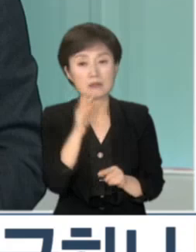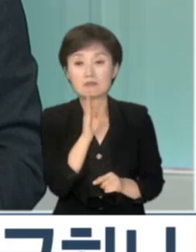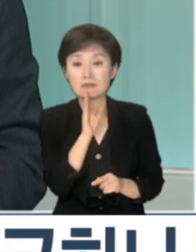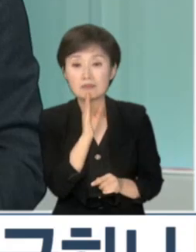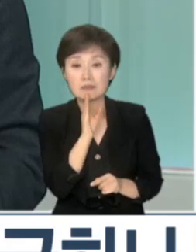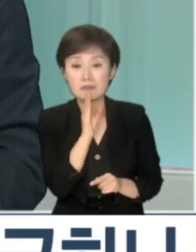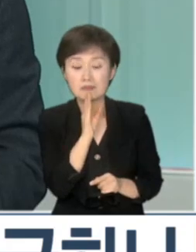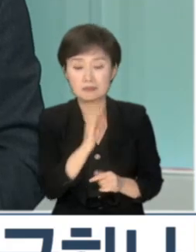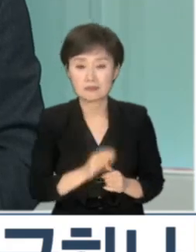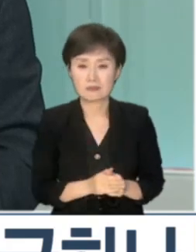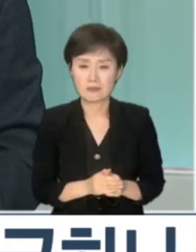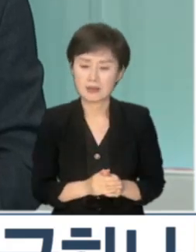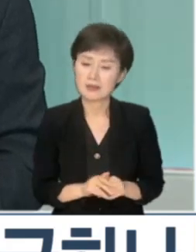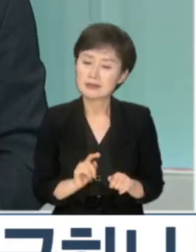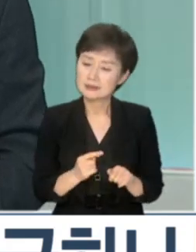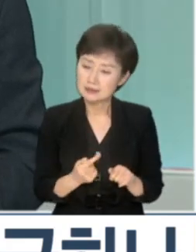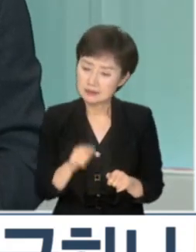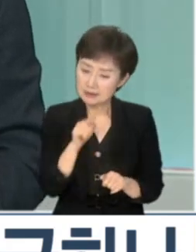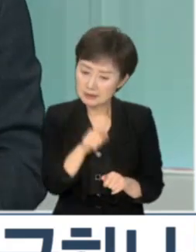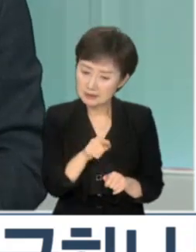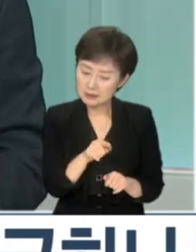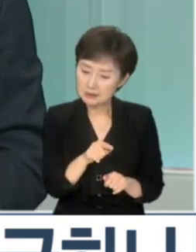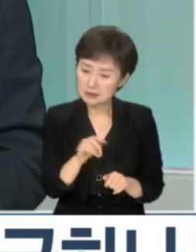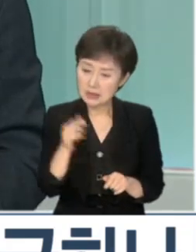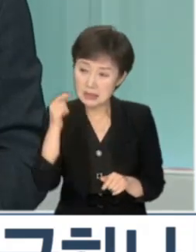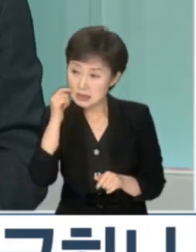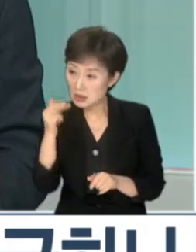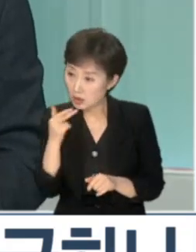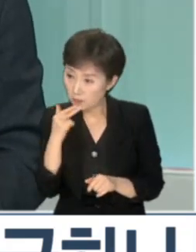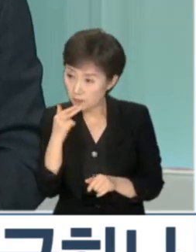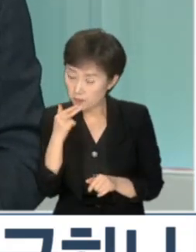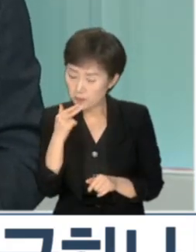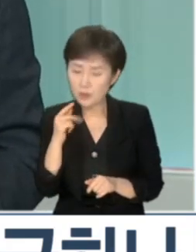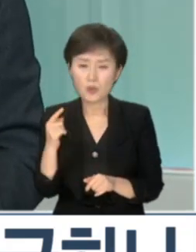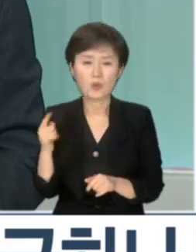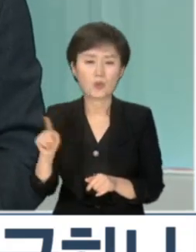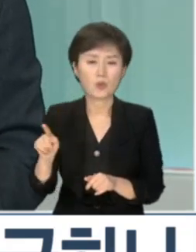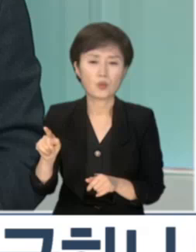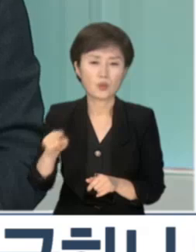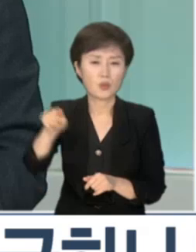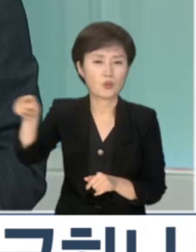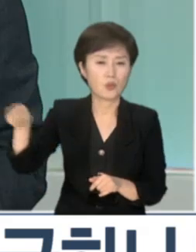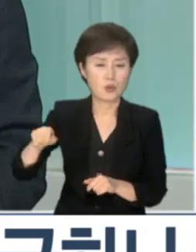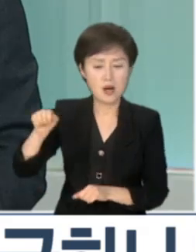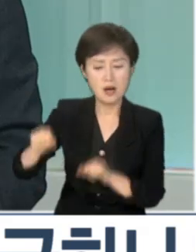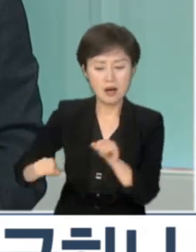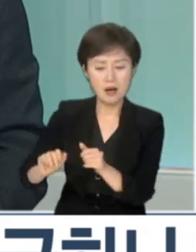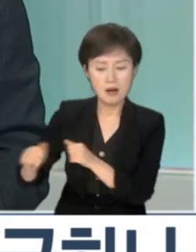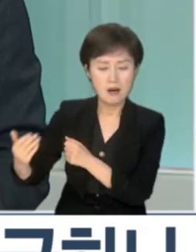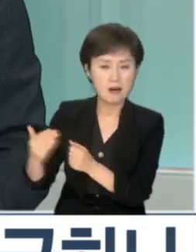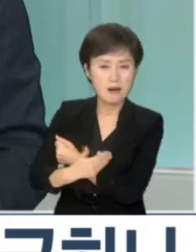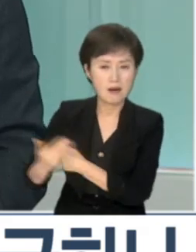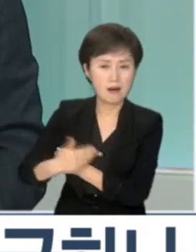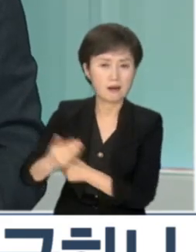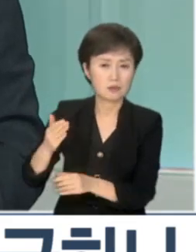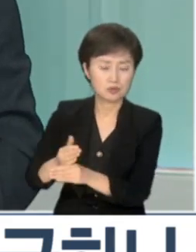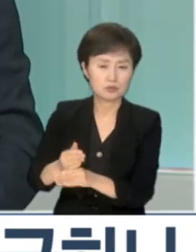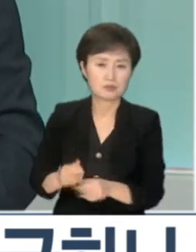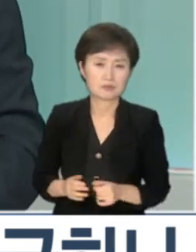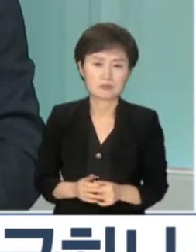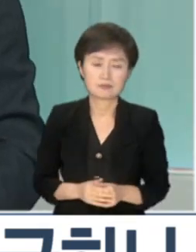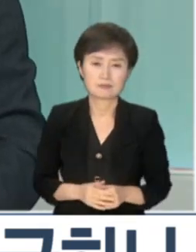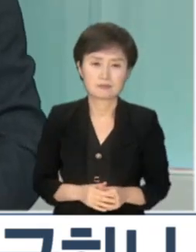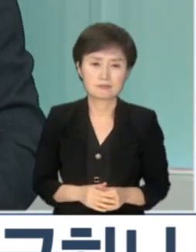그런 극보수 일단 안방의 지지율부터 좀 저 챙기고 가자 이런 행보들을 하고 있는 거라고 아니, 저는 생각합니다. 너무